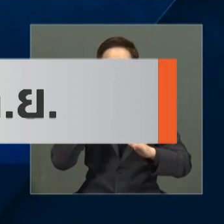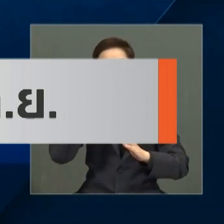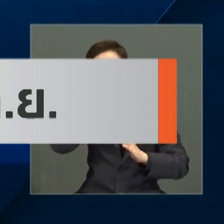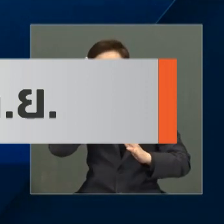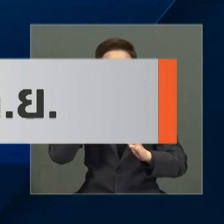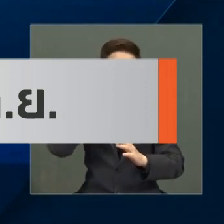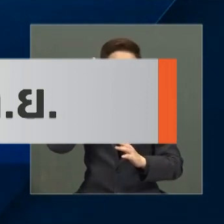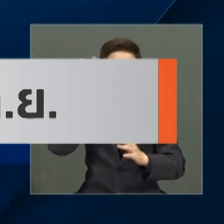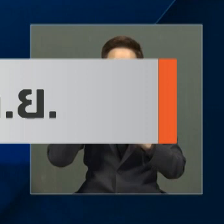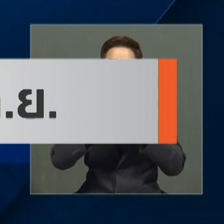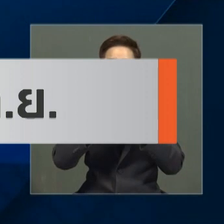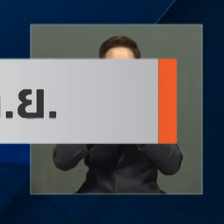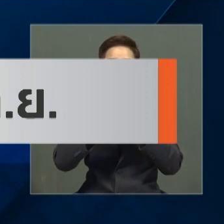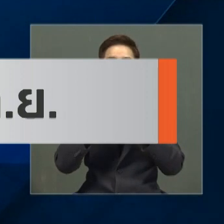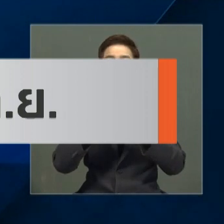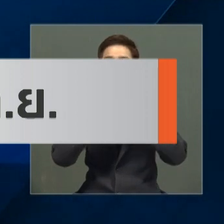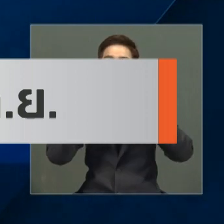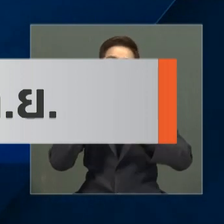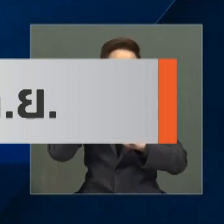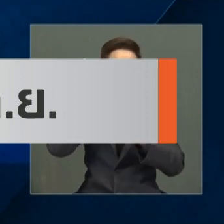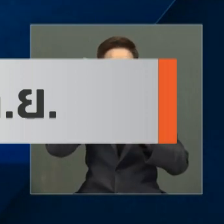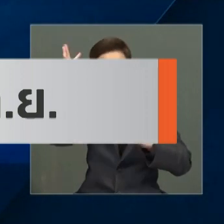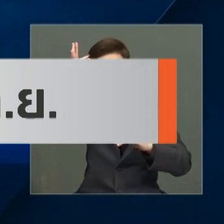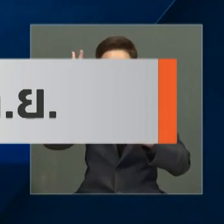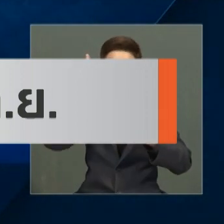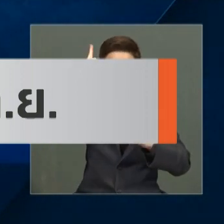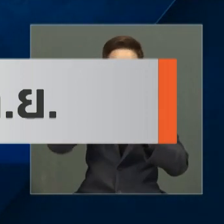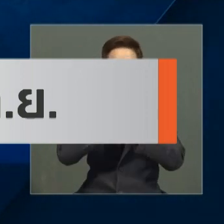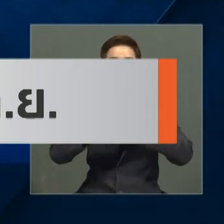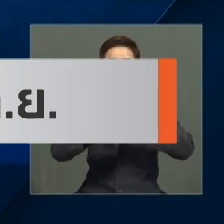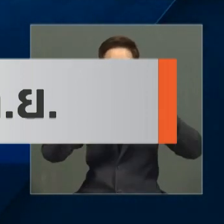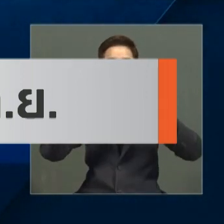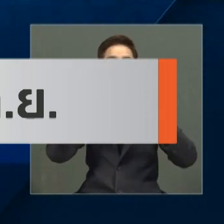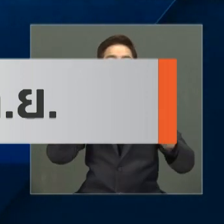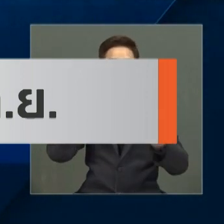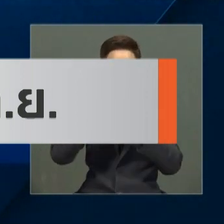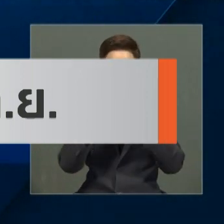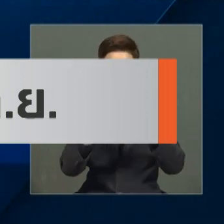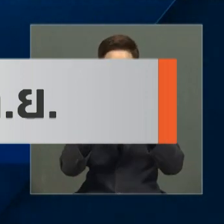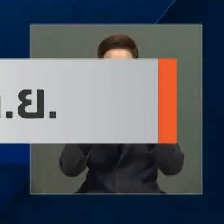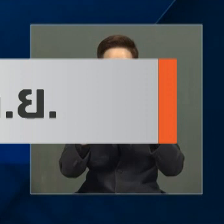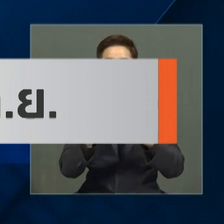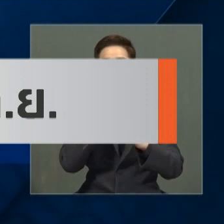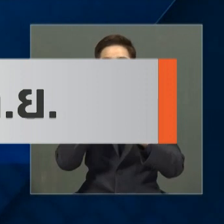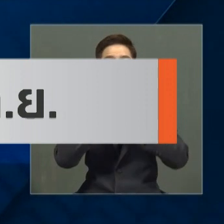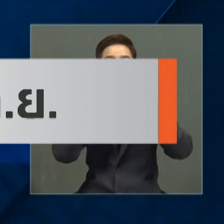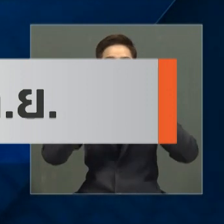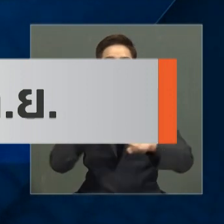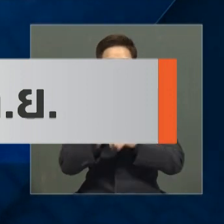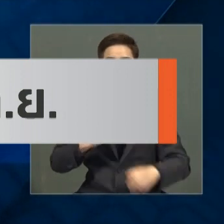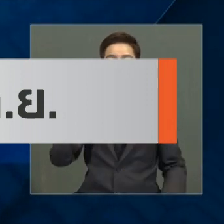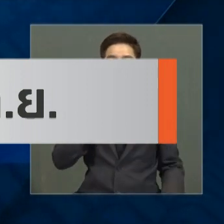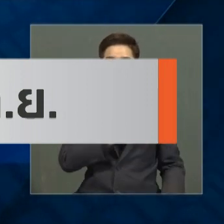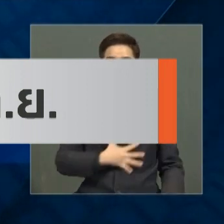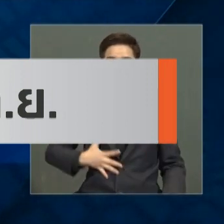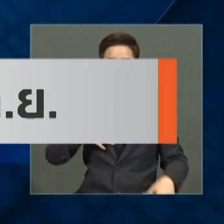ากอากาศระบายถ่ายเทได้ดีนั่งได้ร้อยละ75แล้วยังห้ามการขายเครื่องดื่มแอลกอฮอล์เหมือนเดิมนะครับด้านสถ